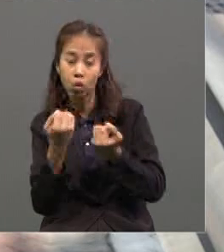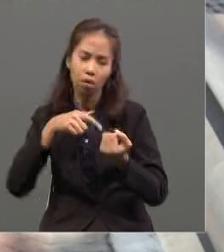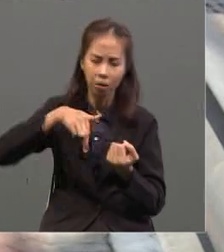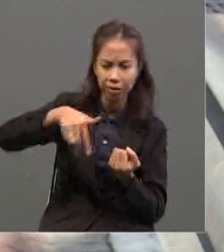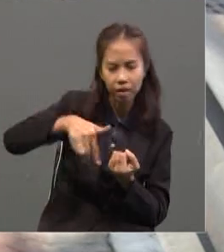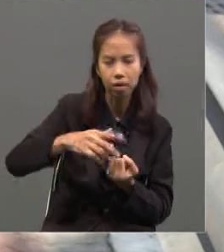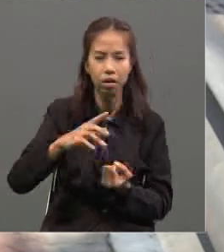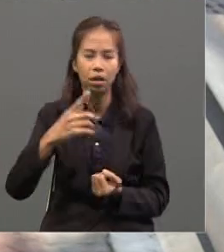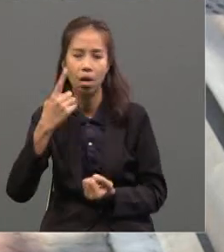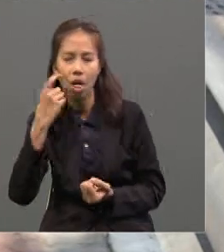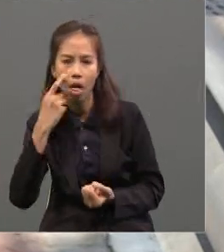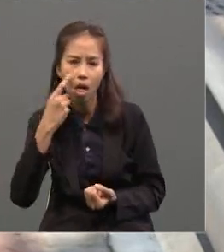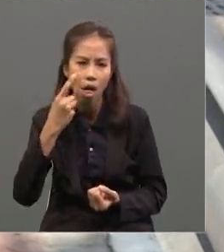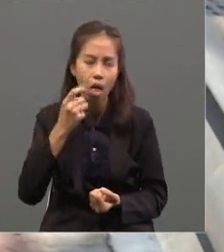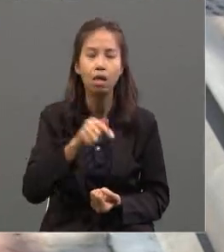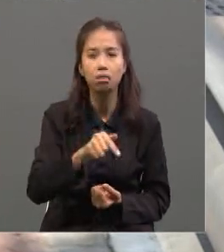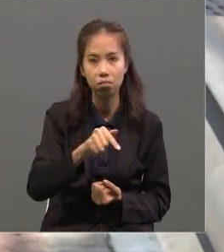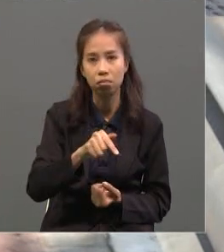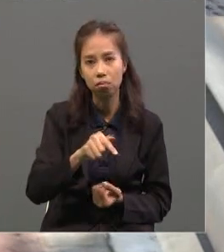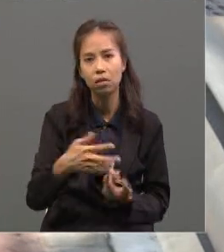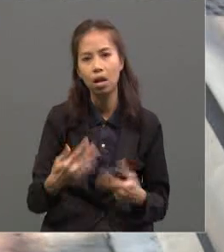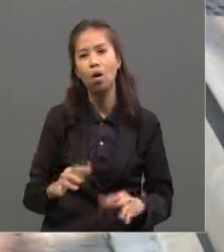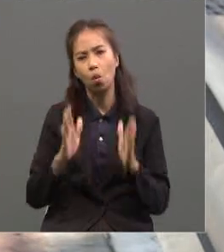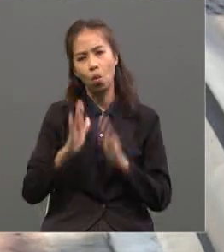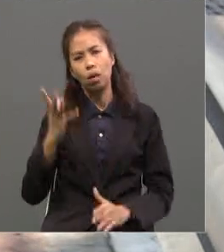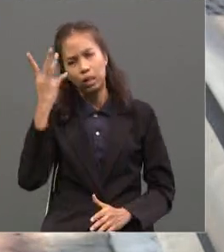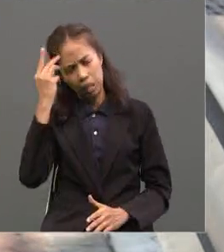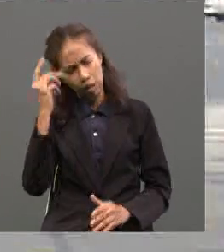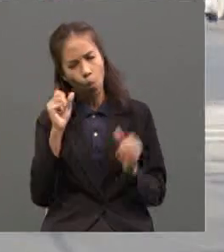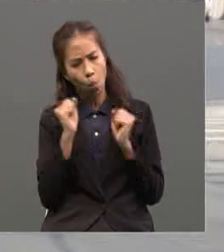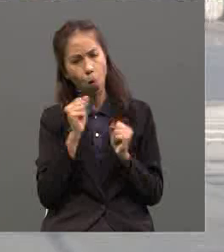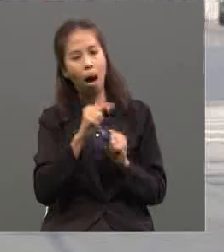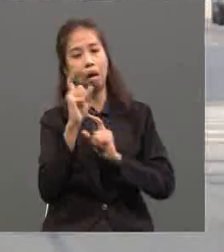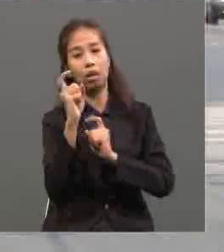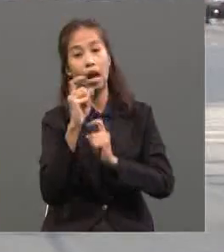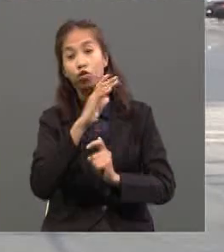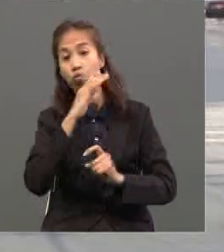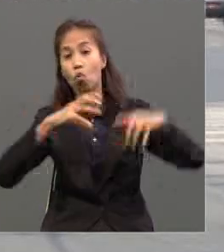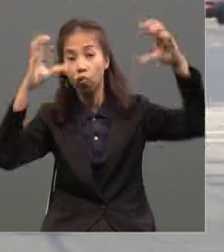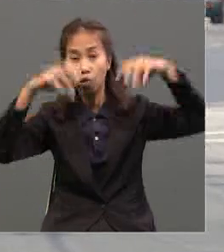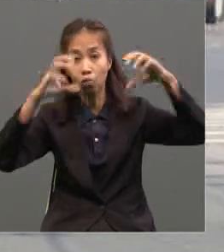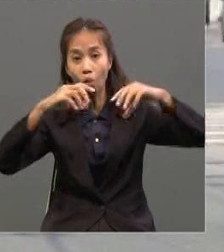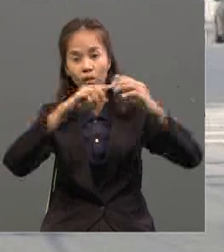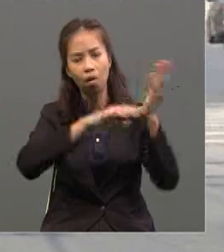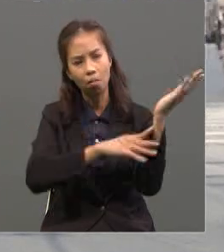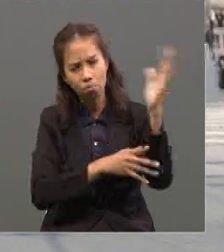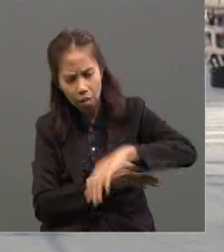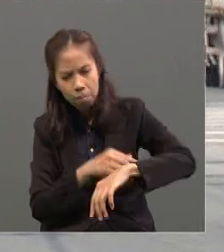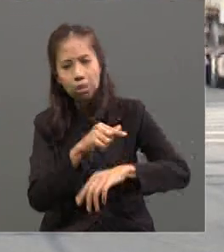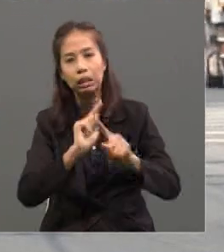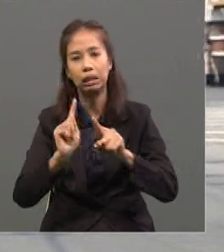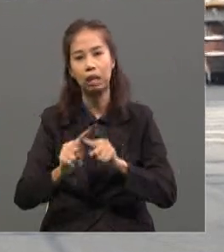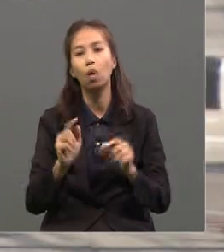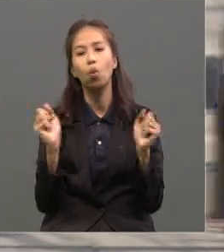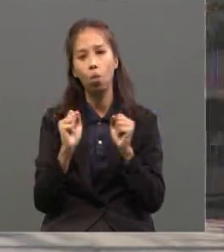นบางส่วนของประชาชนและบางส่วนเองเขาก็กังวลว่าอาจจะเกิดอันตรายหากเกิดฝนฟ้าคะนองขึ้นมาเกิดลมพายุขึ้นมาในช่